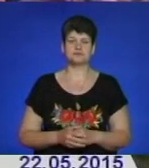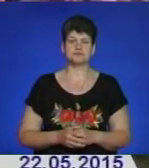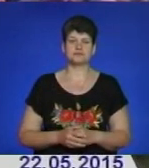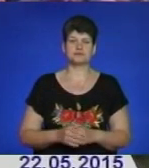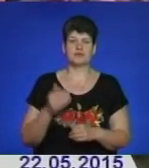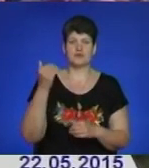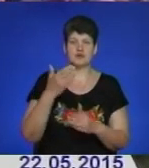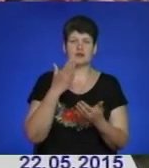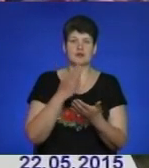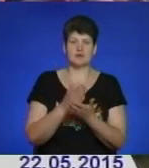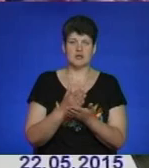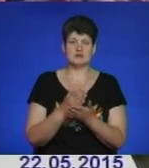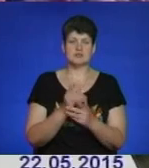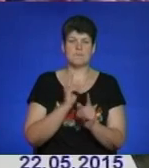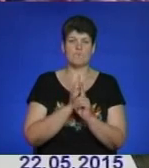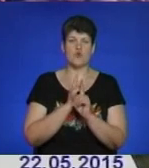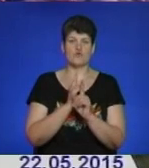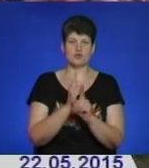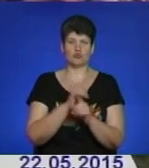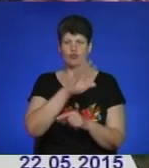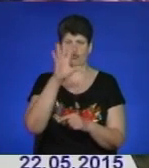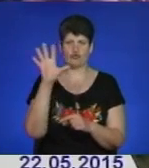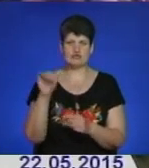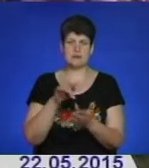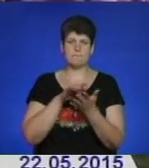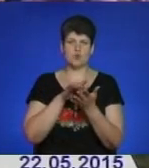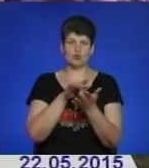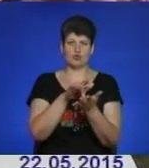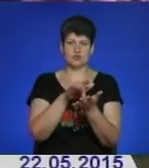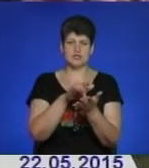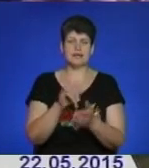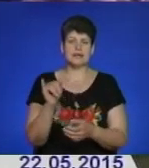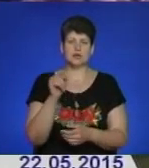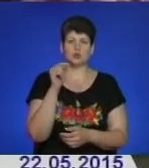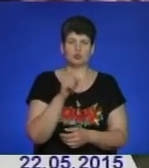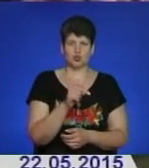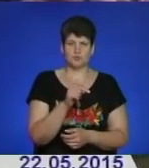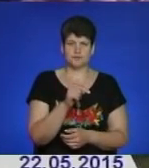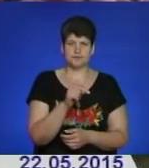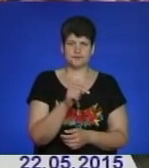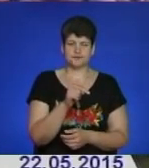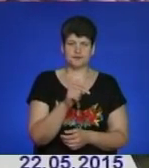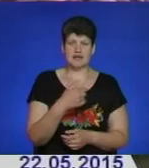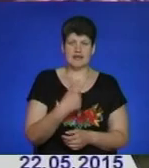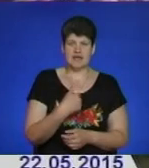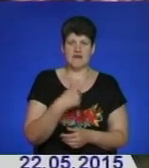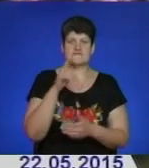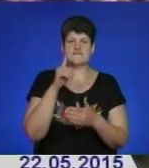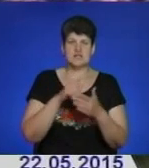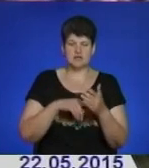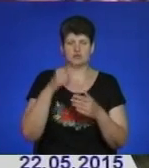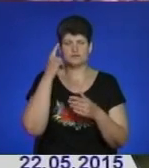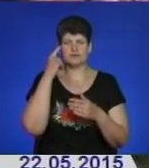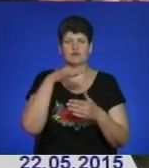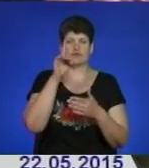Він є провідником всіх подорожніх, тому я вірю і впевнений,